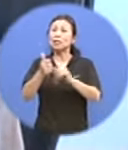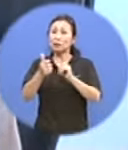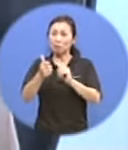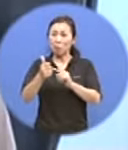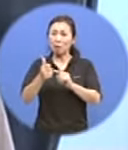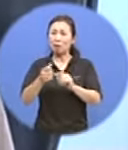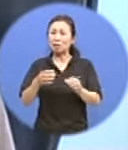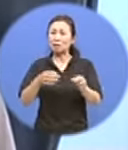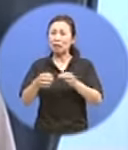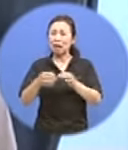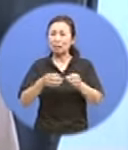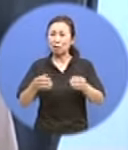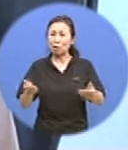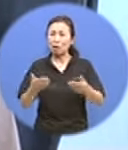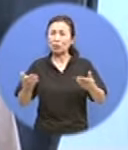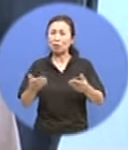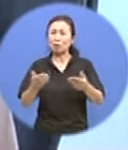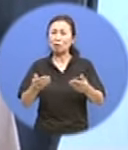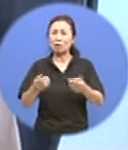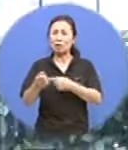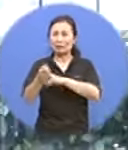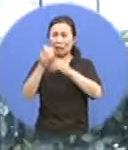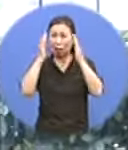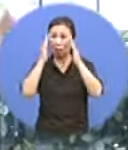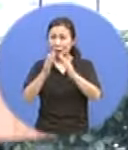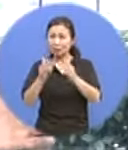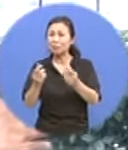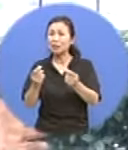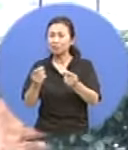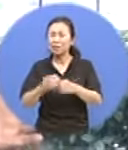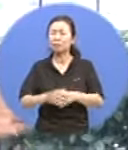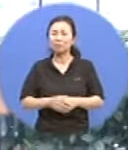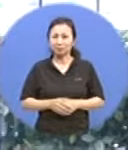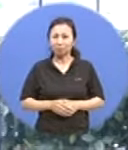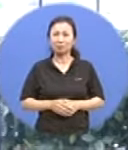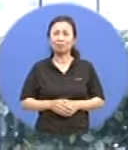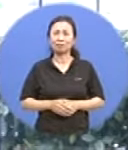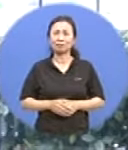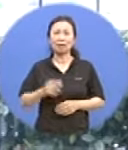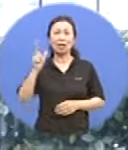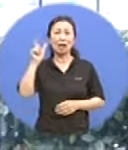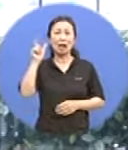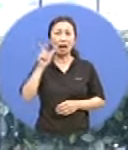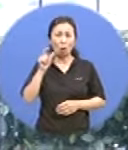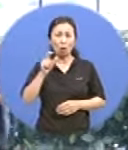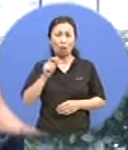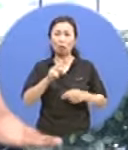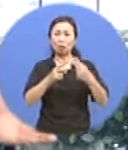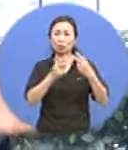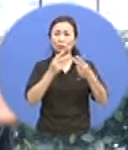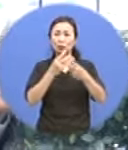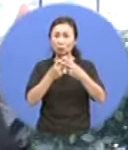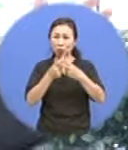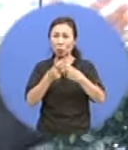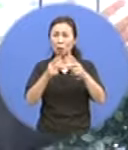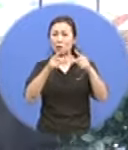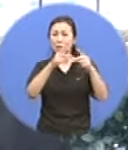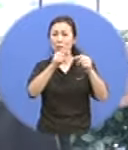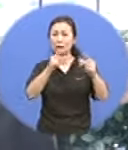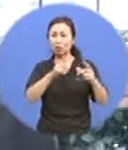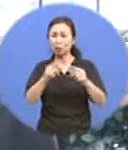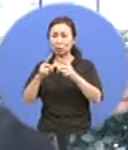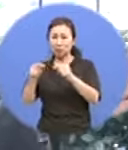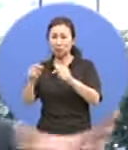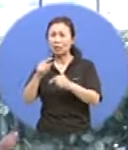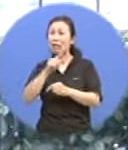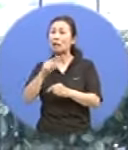力を入れて取り組んでいらっしゃいます。 花王さんとか、新日鉄住金とか三菱電機とか、そういうで